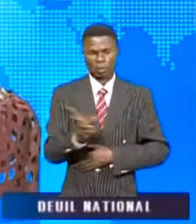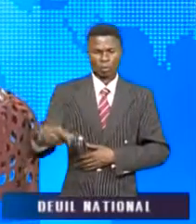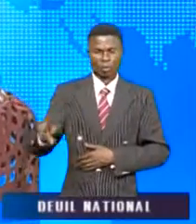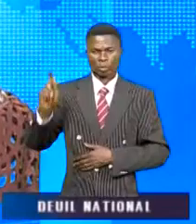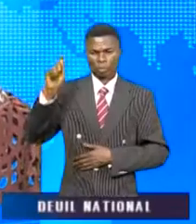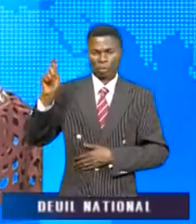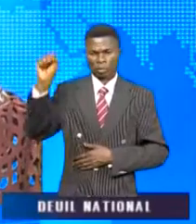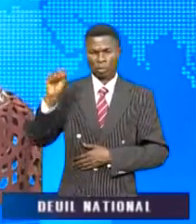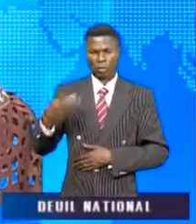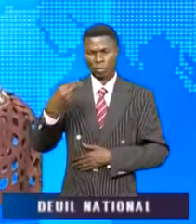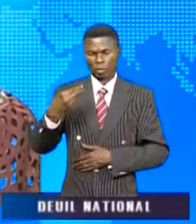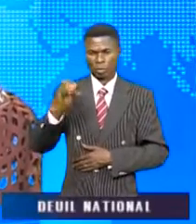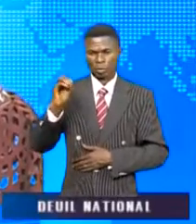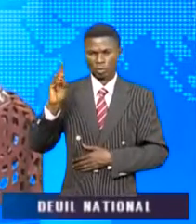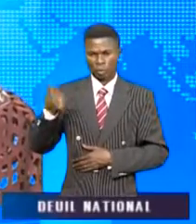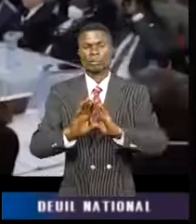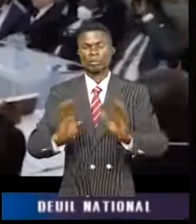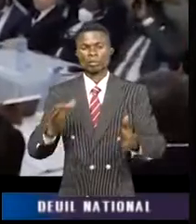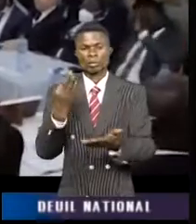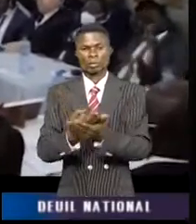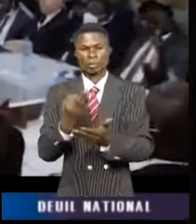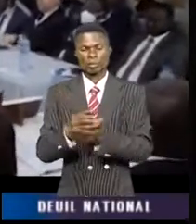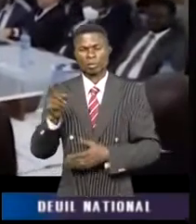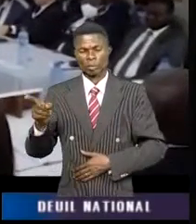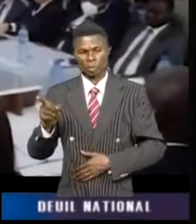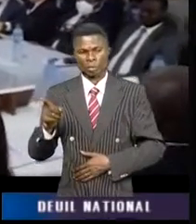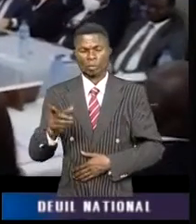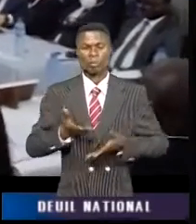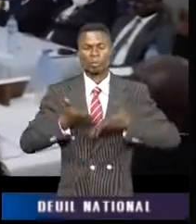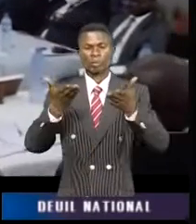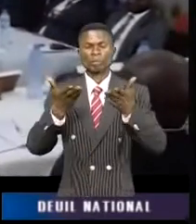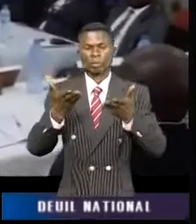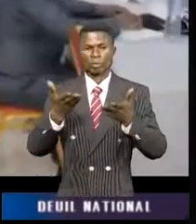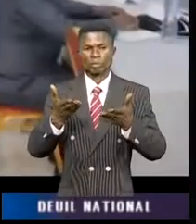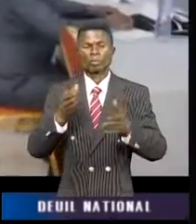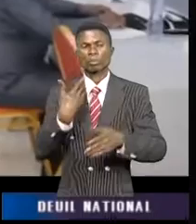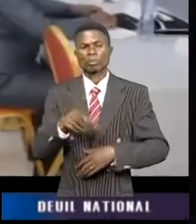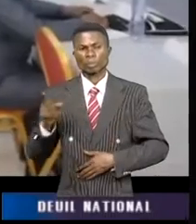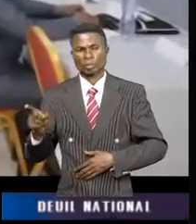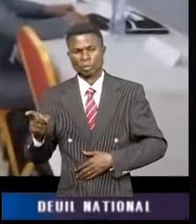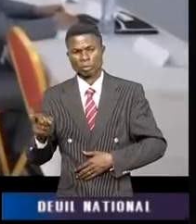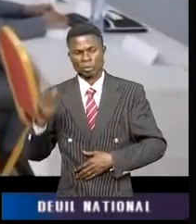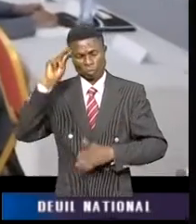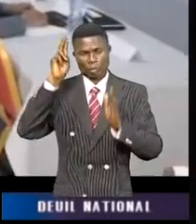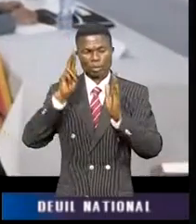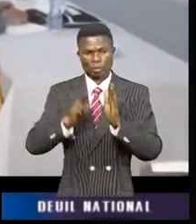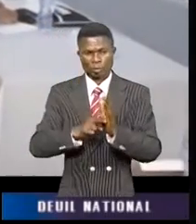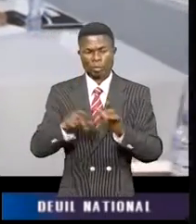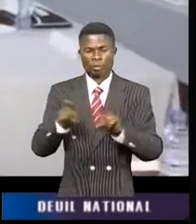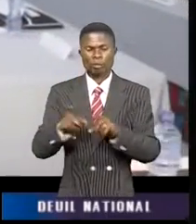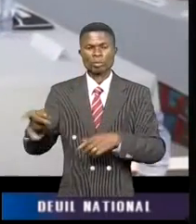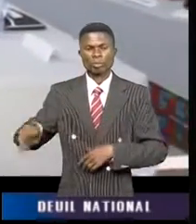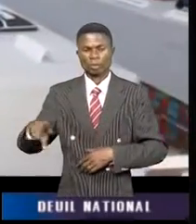Tchopo, restons-y où tous les enfants... Hier, ils ont proposé de créer un cadre de concertation des gouverneurs dont les provinces